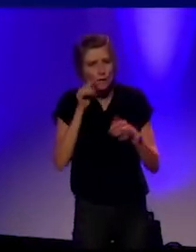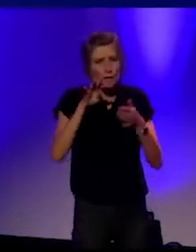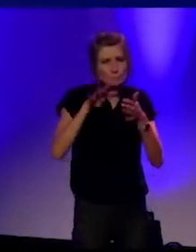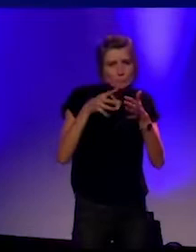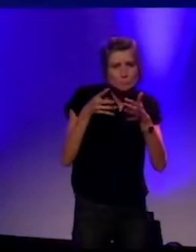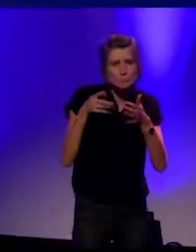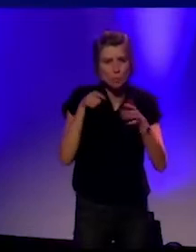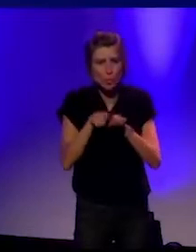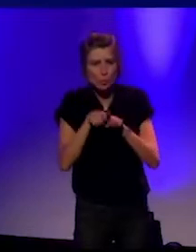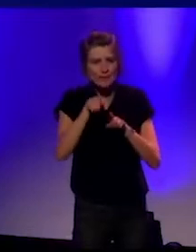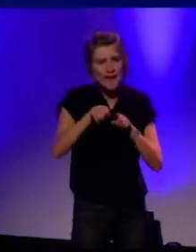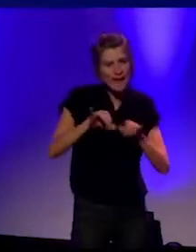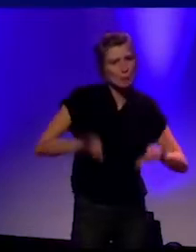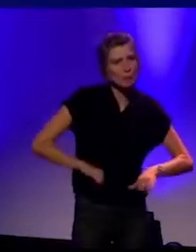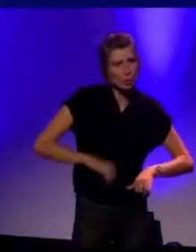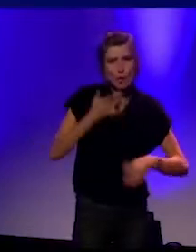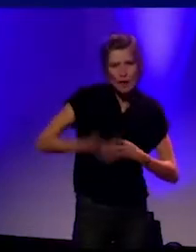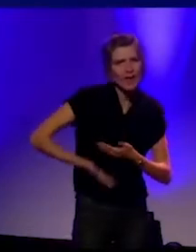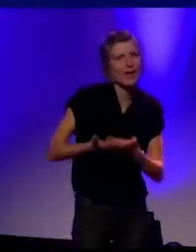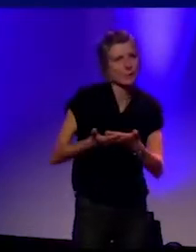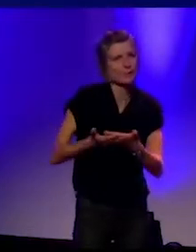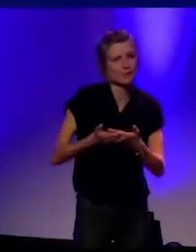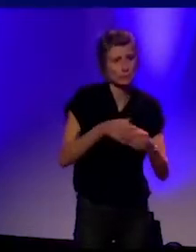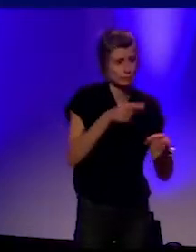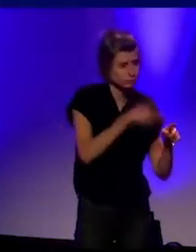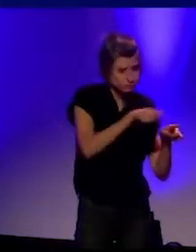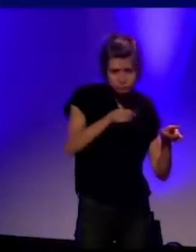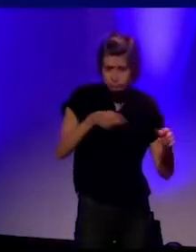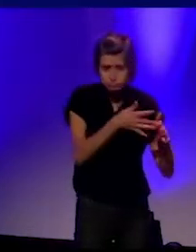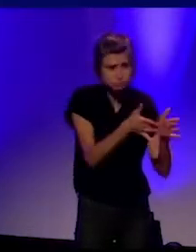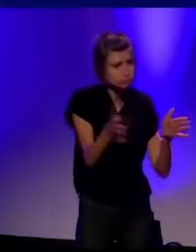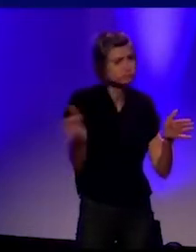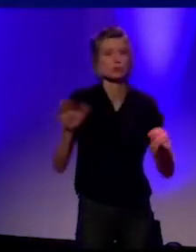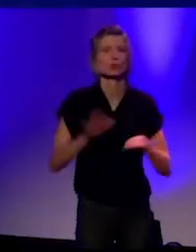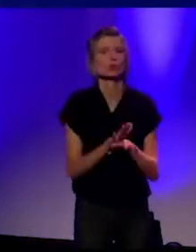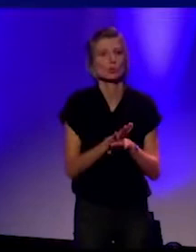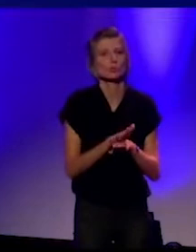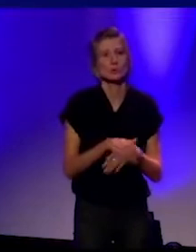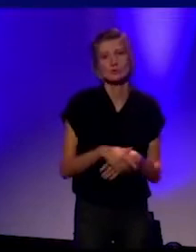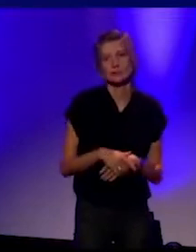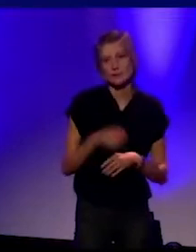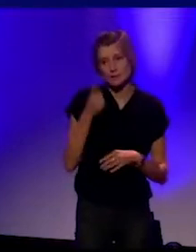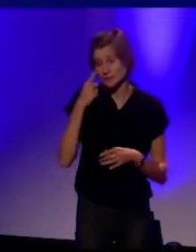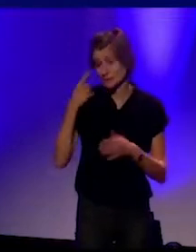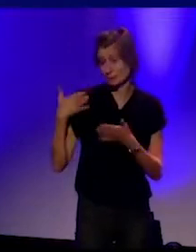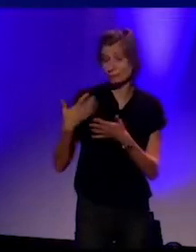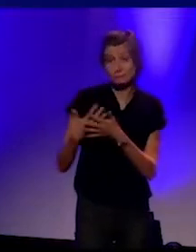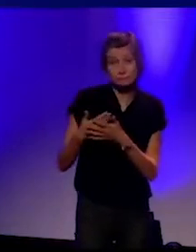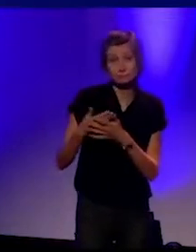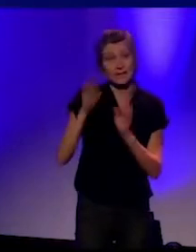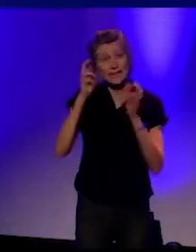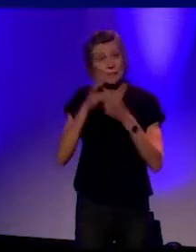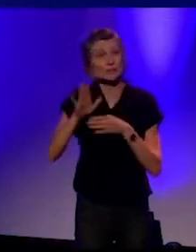brengen. En voor mij is na 7 jaar ervaring met Academics for Development eigenlijk AFD uitgegroeid tot